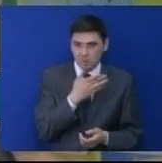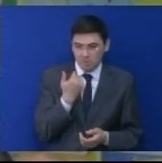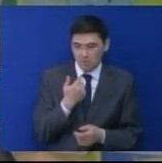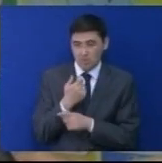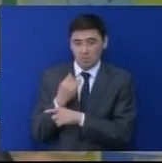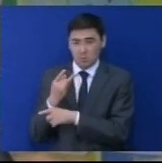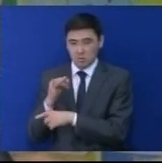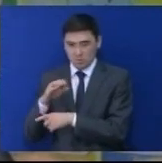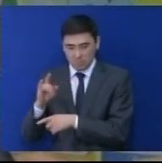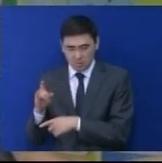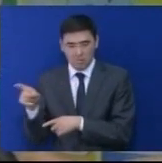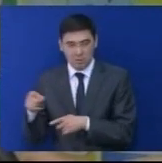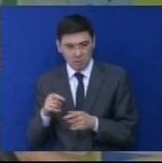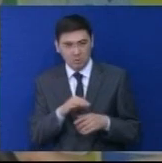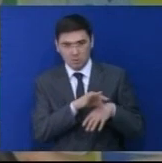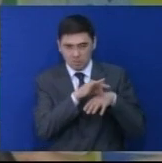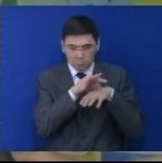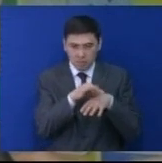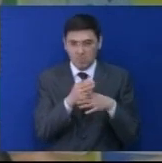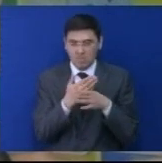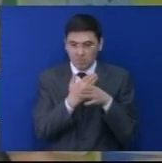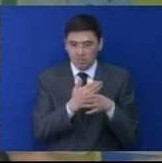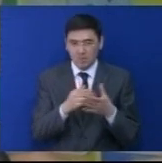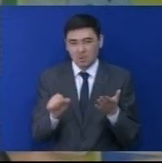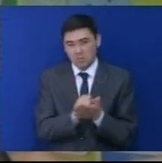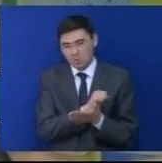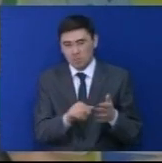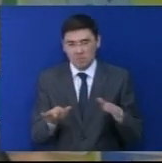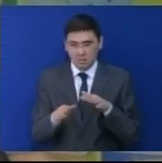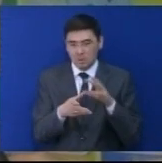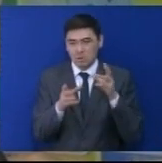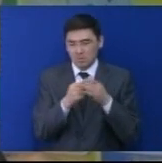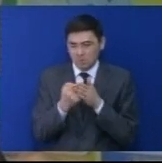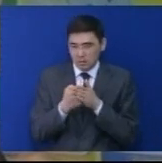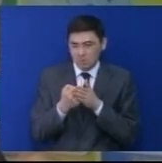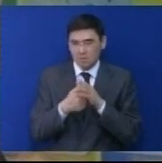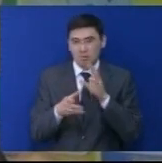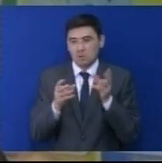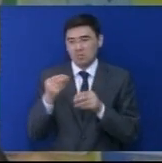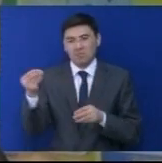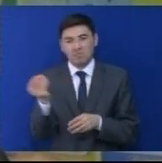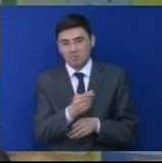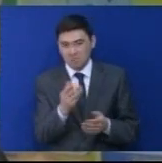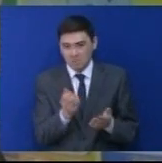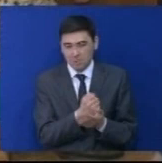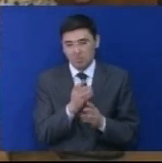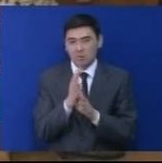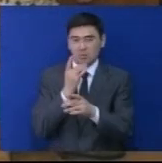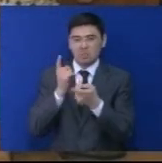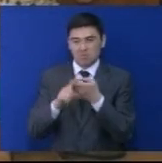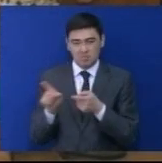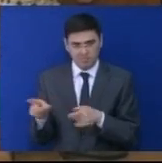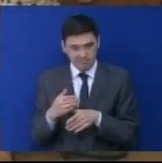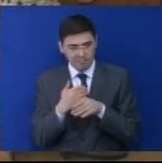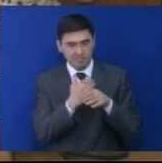семьи, добивается именно выплат. Также помогаем вставать на очереди.